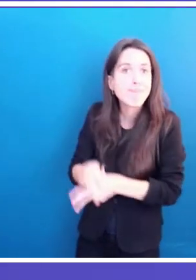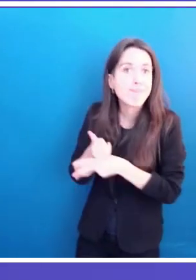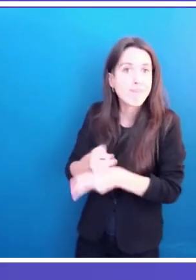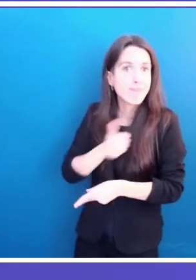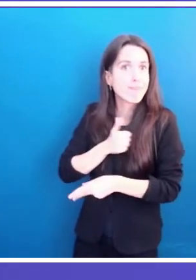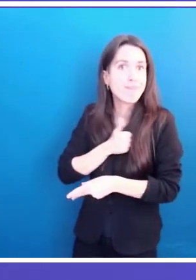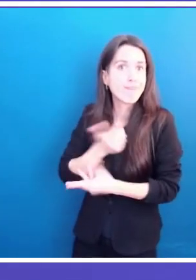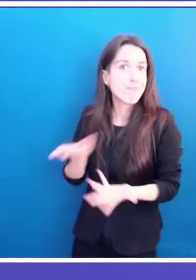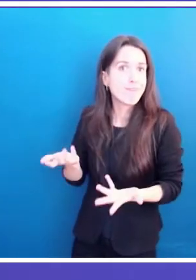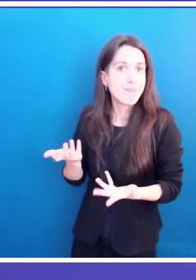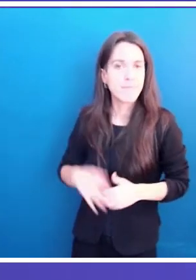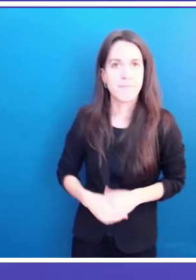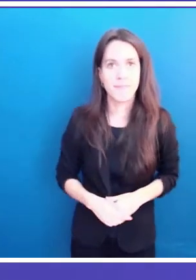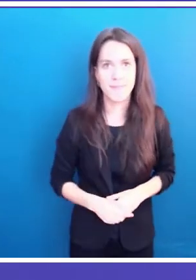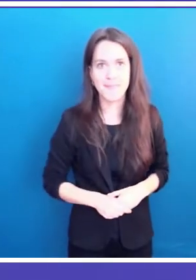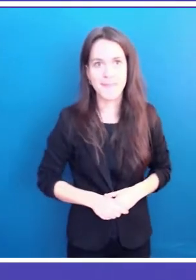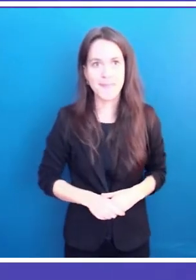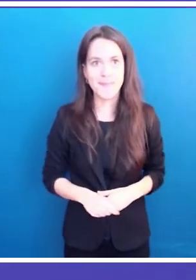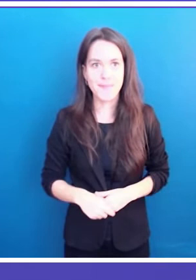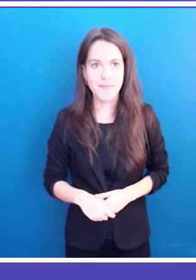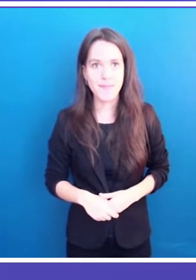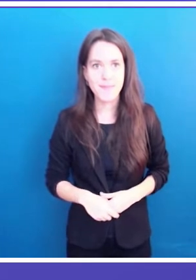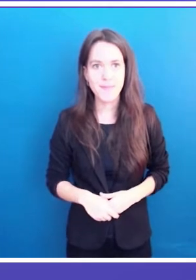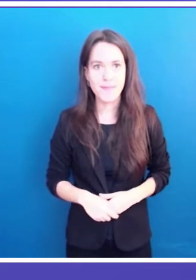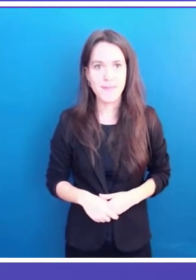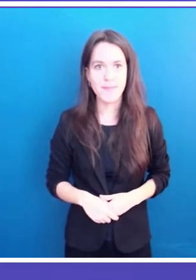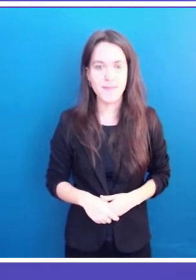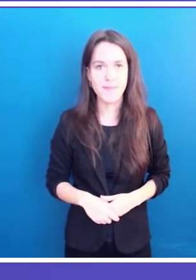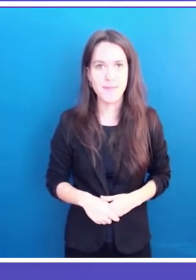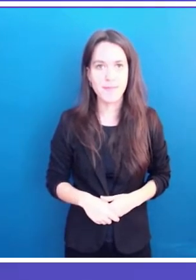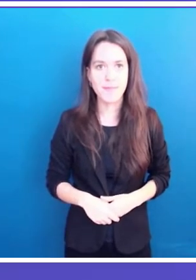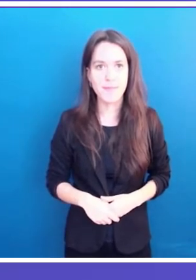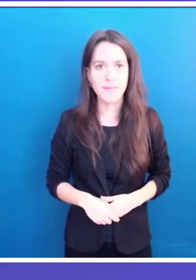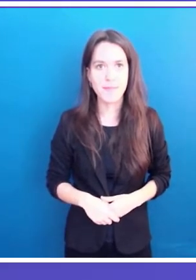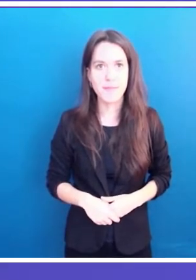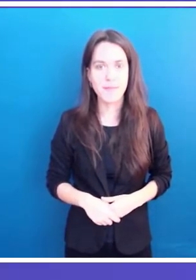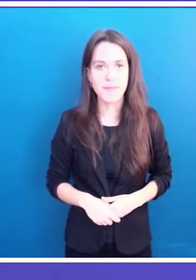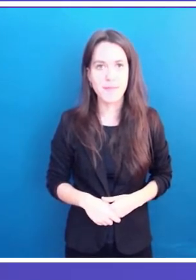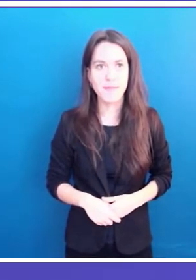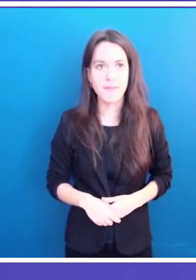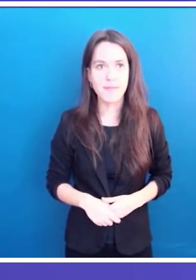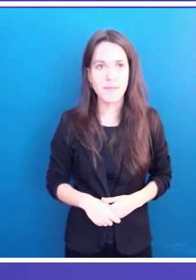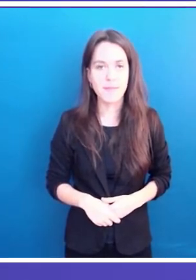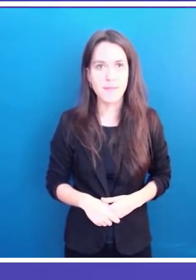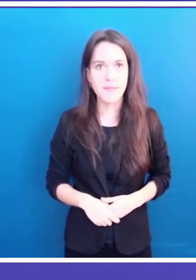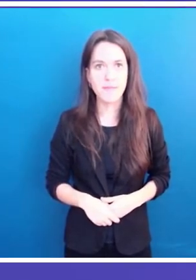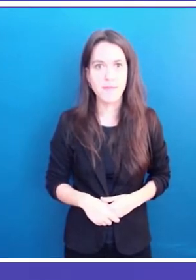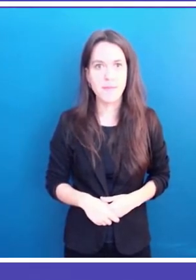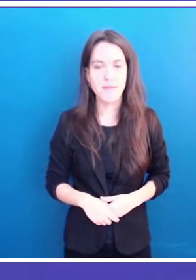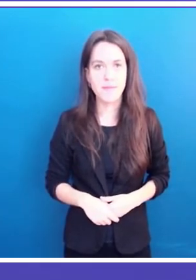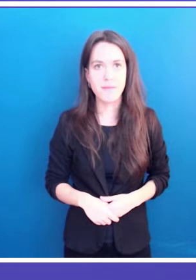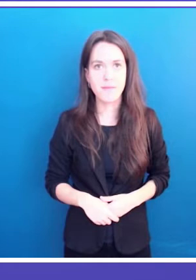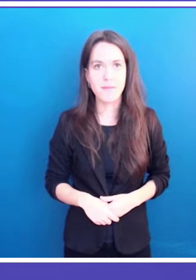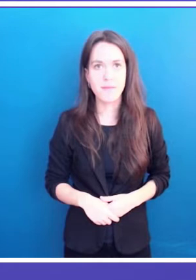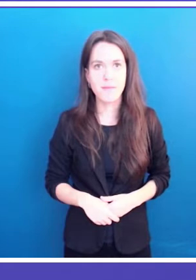بينما وفقا لمنظمة الصحة العالمية يجب أن يكون لدينا طبيب لكل 650 مواطن. نحن بعدين